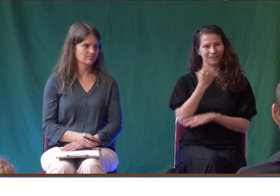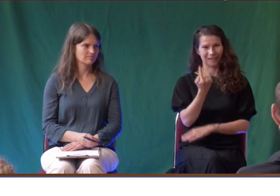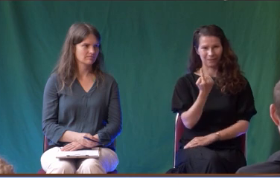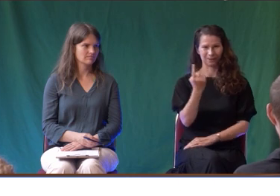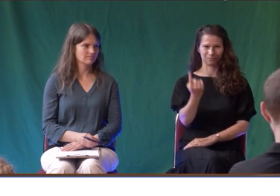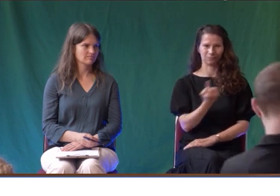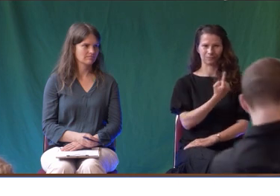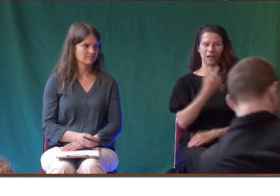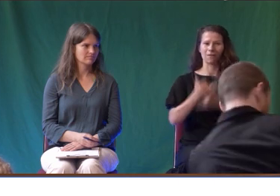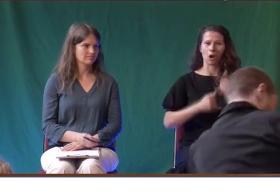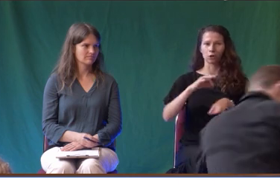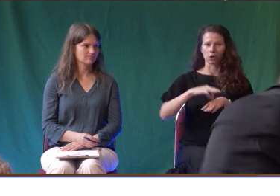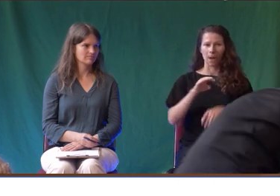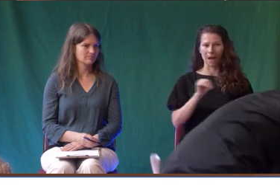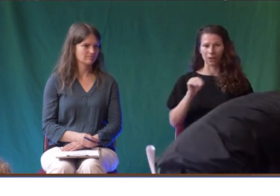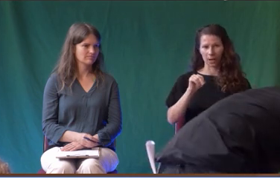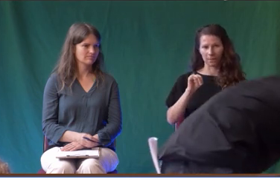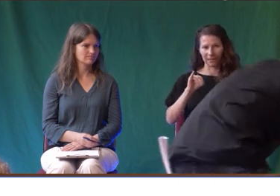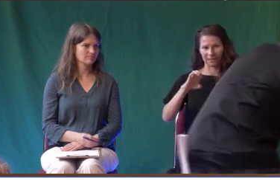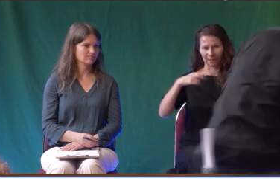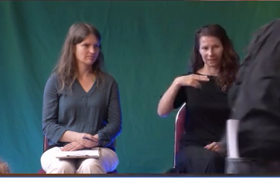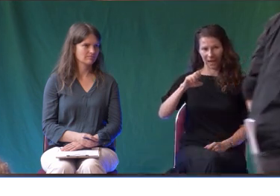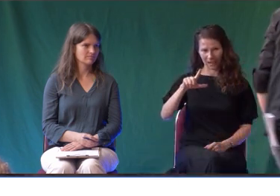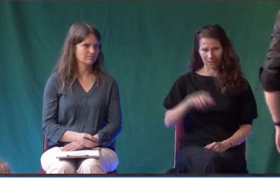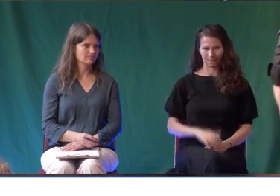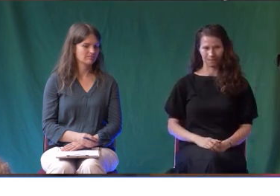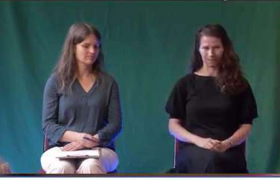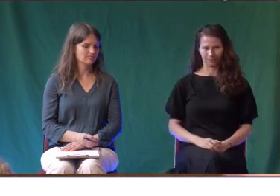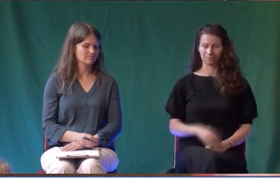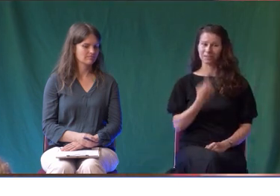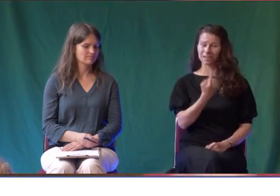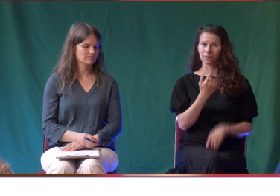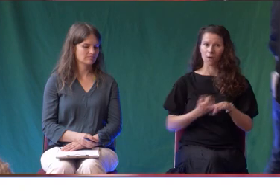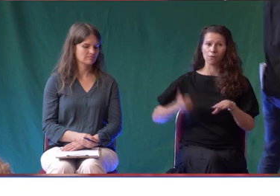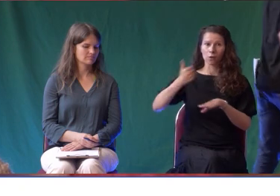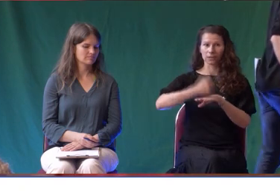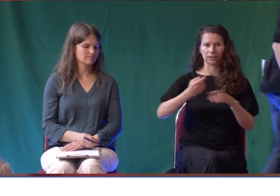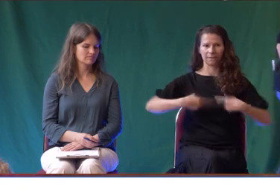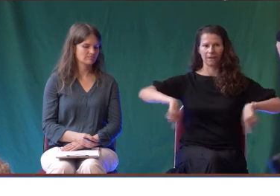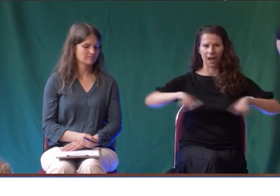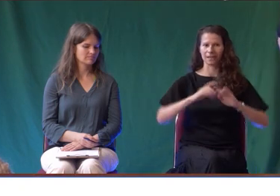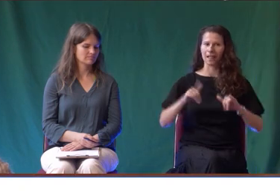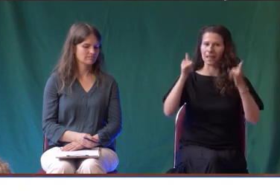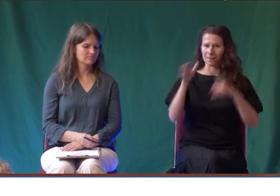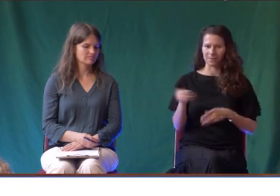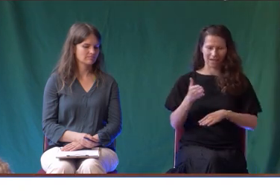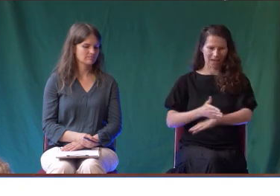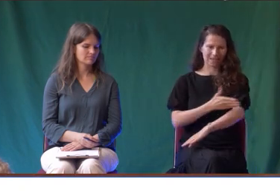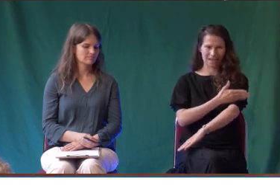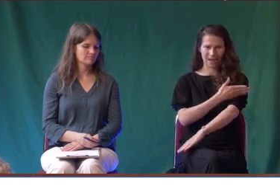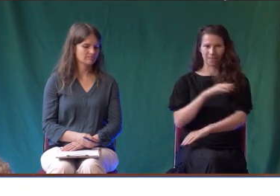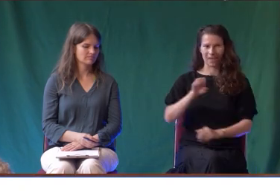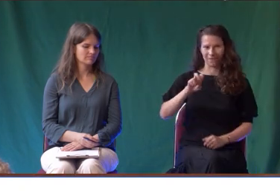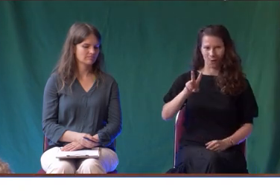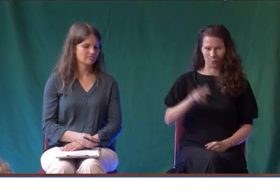Frau Dr Marion Michel die zudem auch noch die Vorsitzende des Vereins Leben mit Handicaps